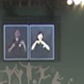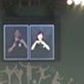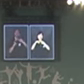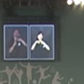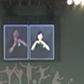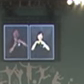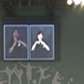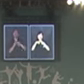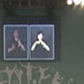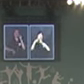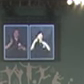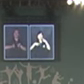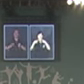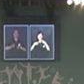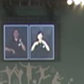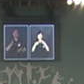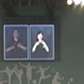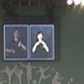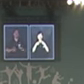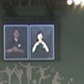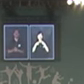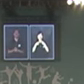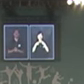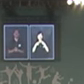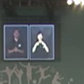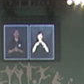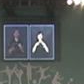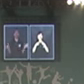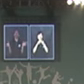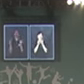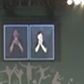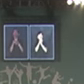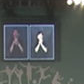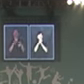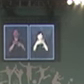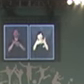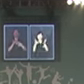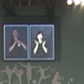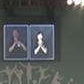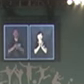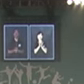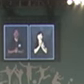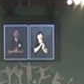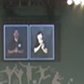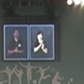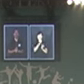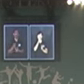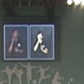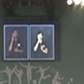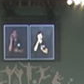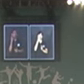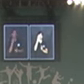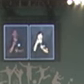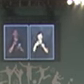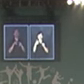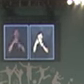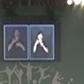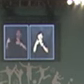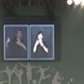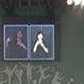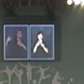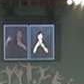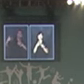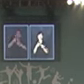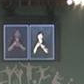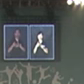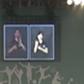鼓两项结合而成的表演团体。当然27年来呢，致力呈现于最